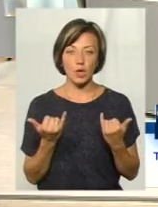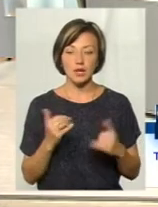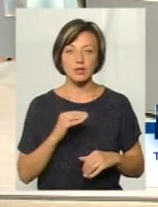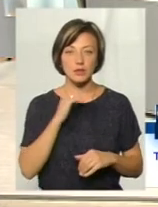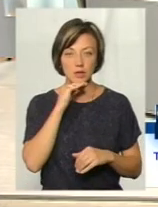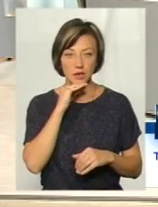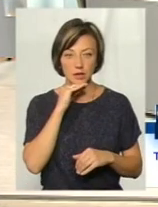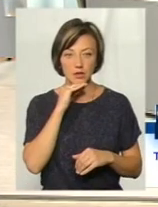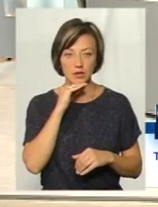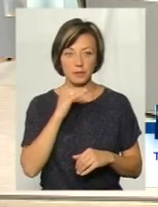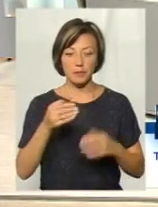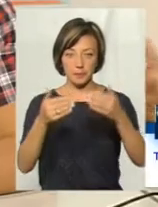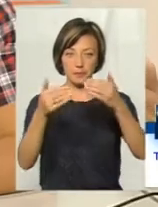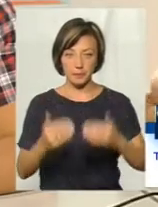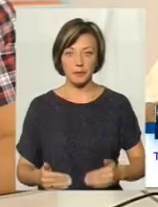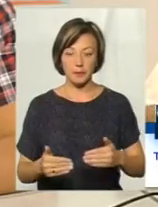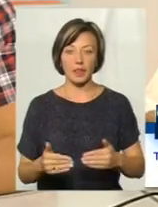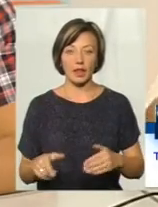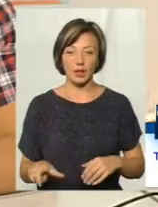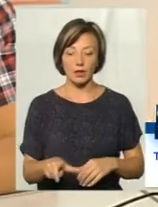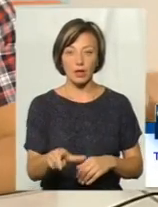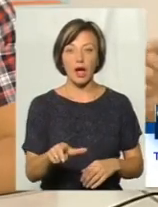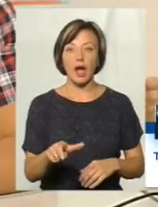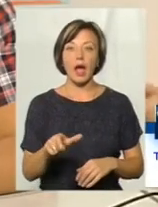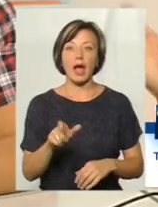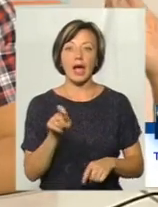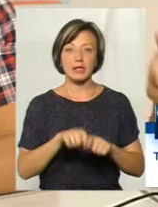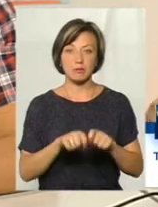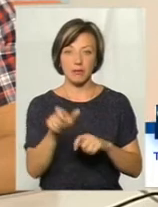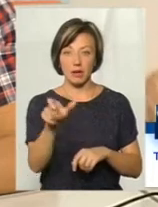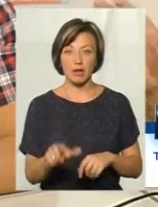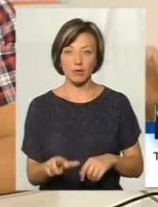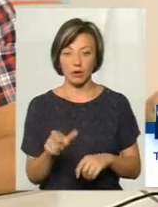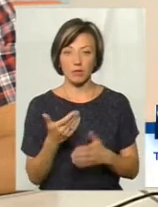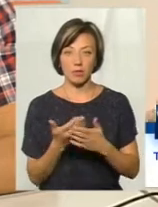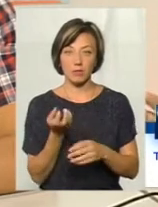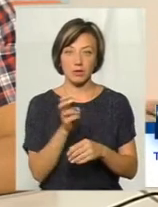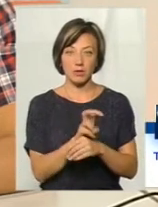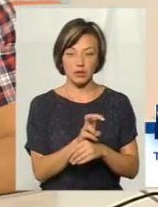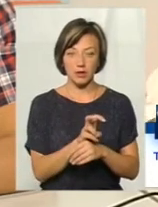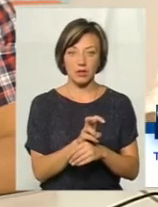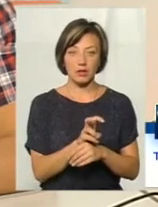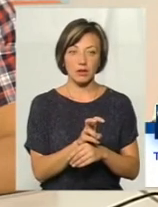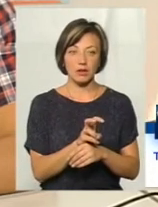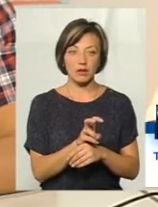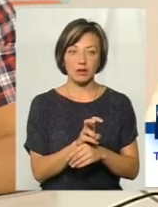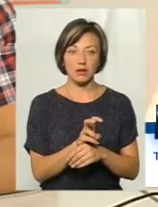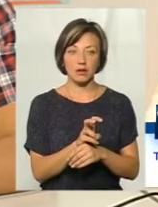достатньо задвижку перекрити, навіть інспектор буде вже на прохідній, і вода або повітря піде в іншу сторону